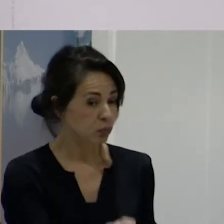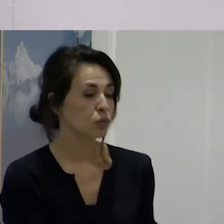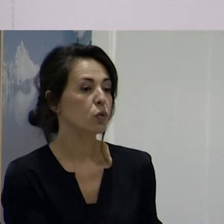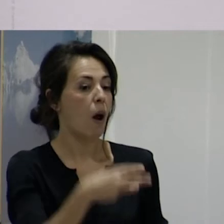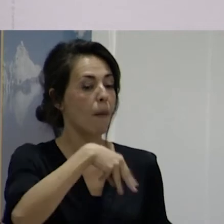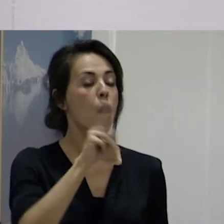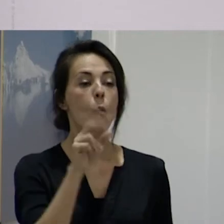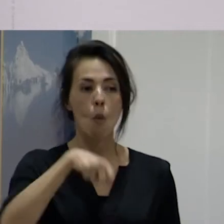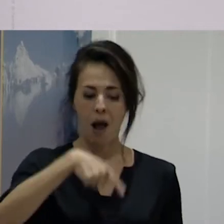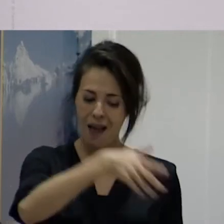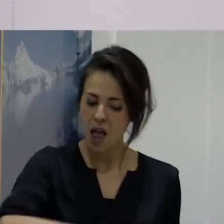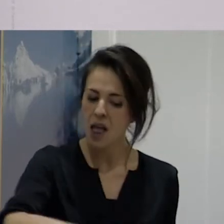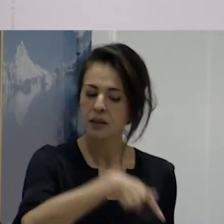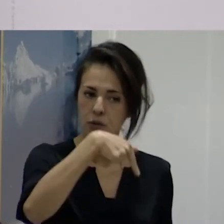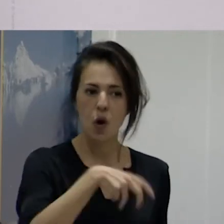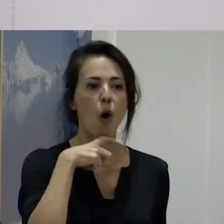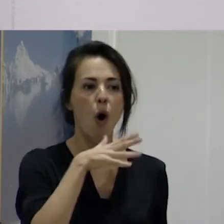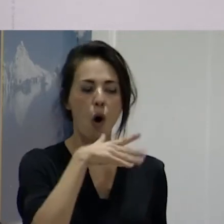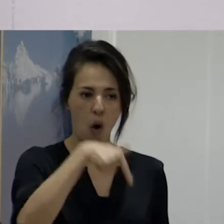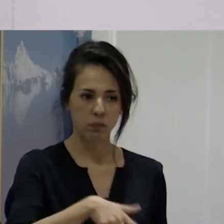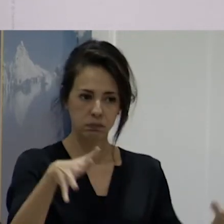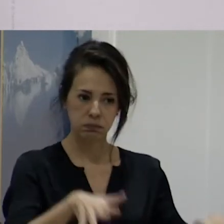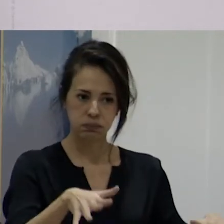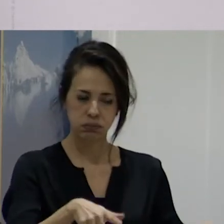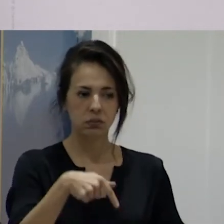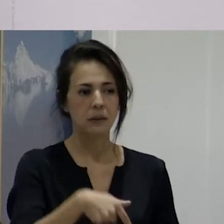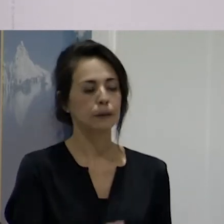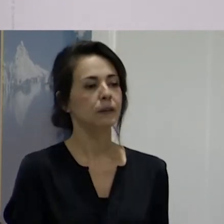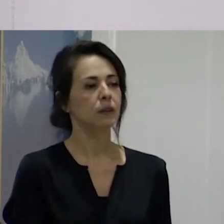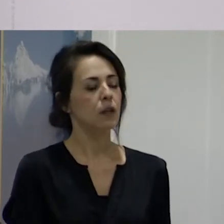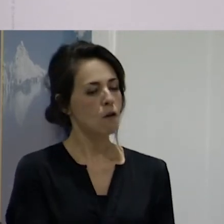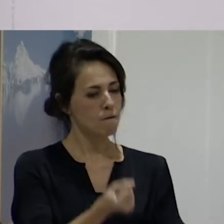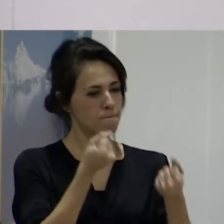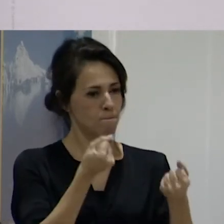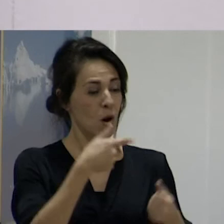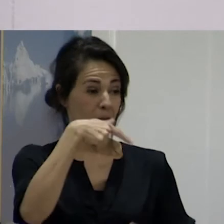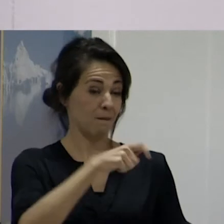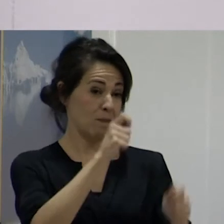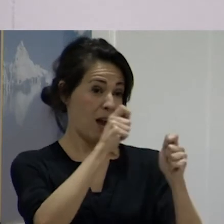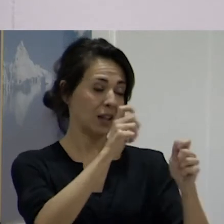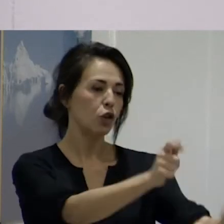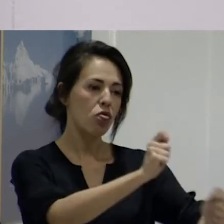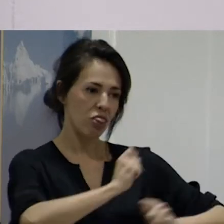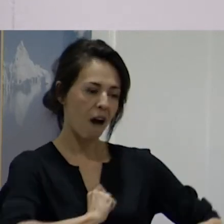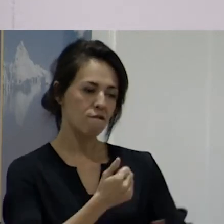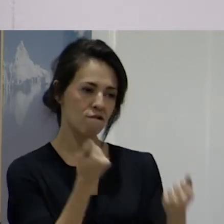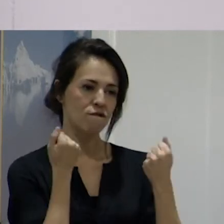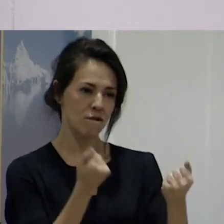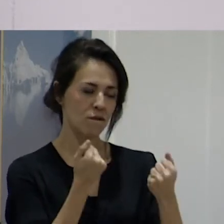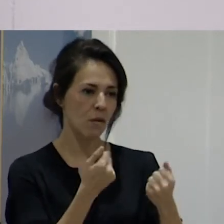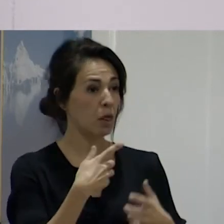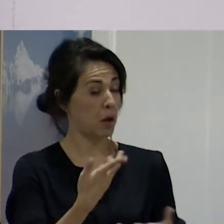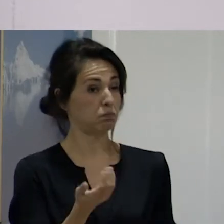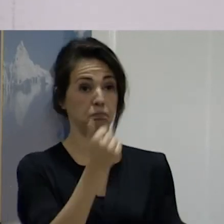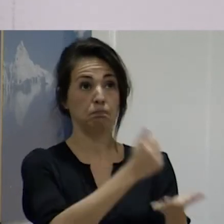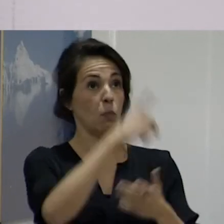MUA i en el qual avui es trobem es consolida i es reforça en aquest acte com un símbol de cultura i del